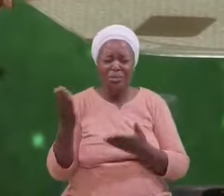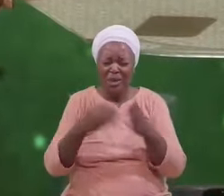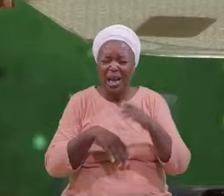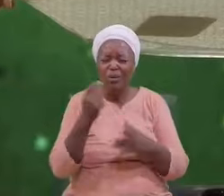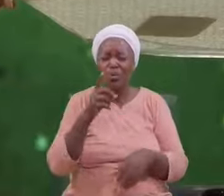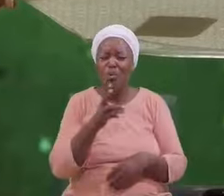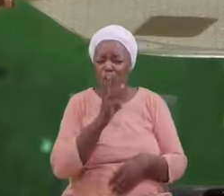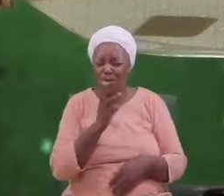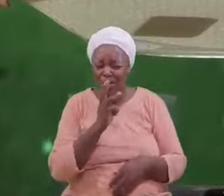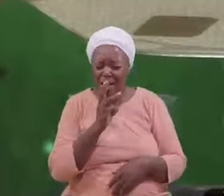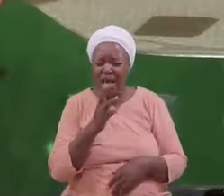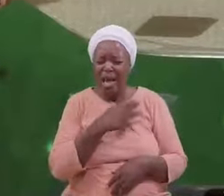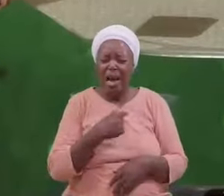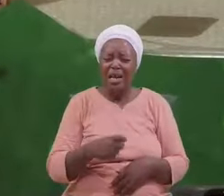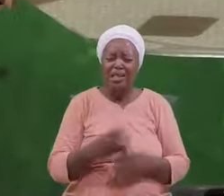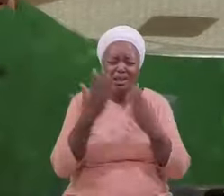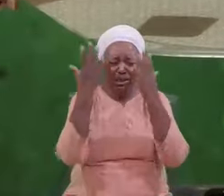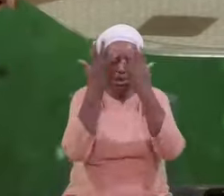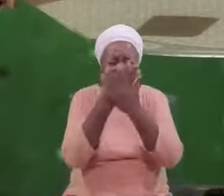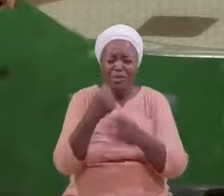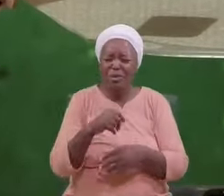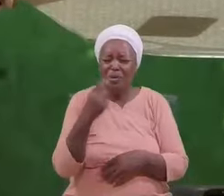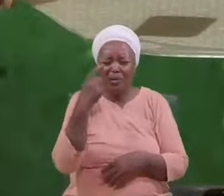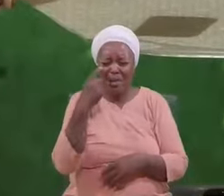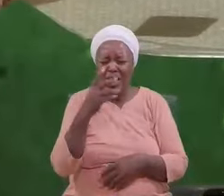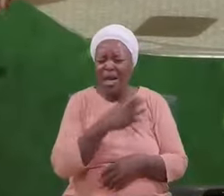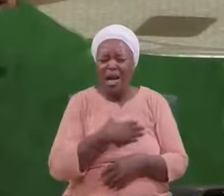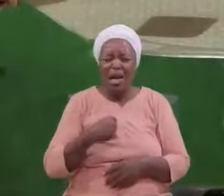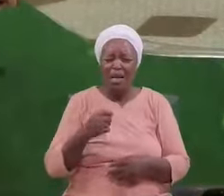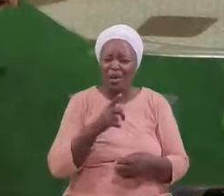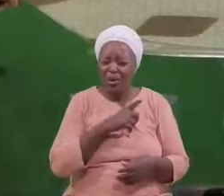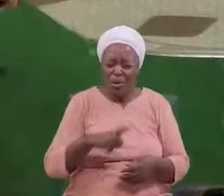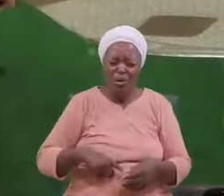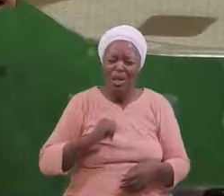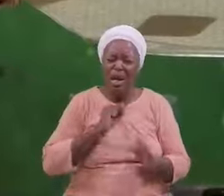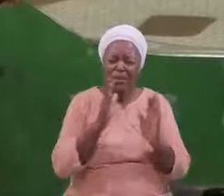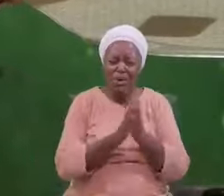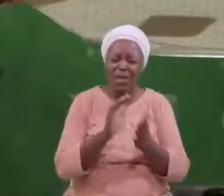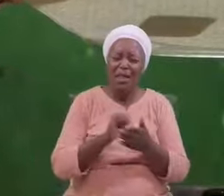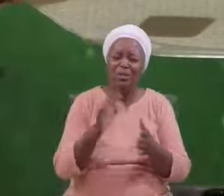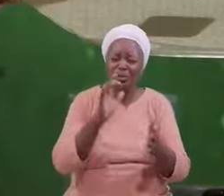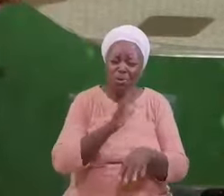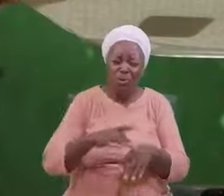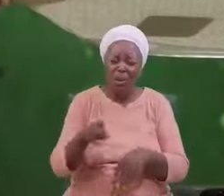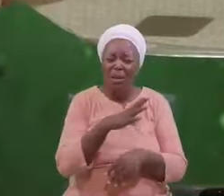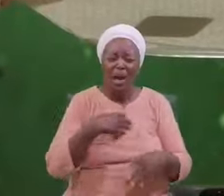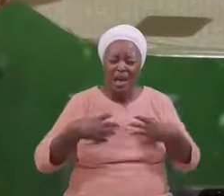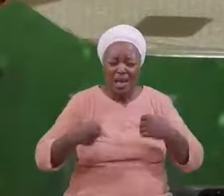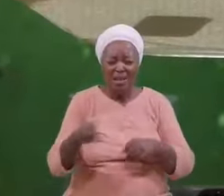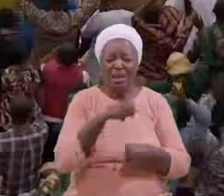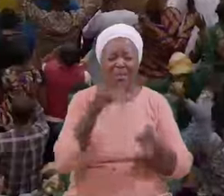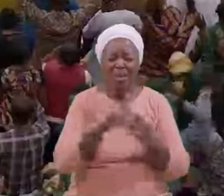les yeux se larmoient et la vision floute. Seigneur, touche-les, guéris-les au nom